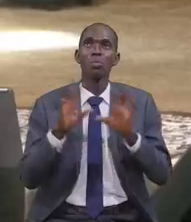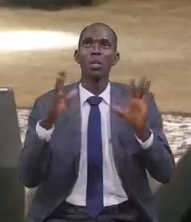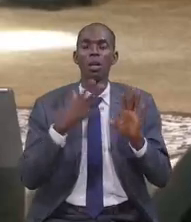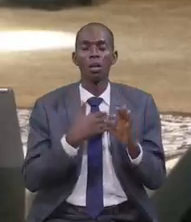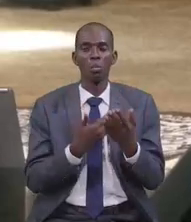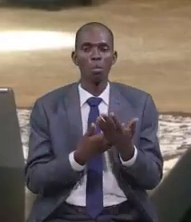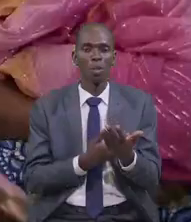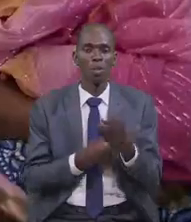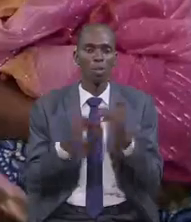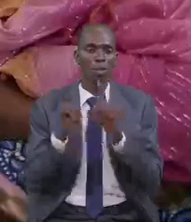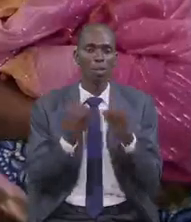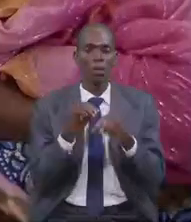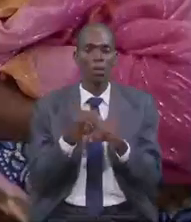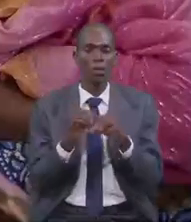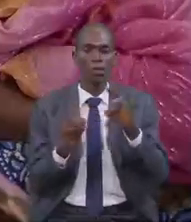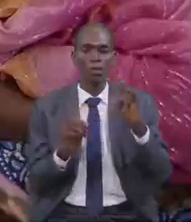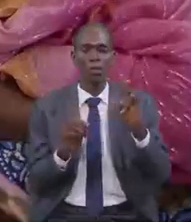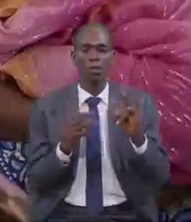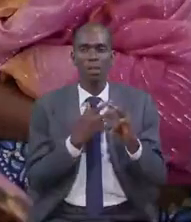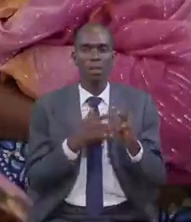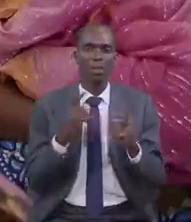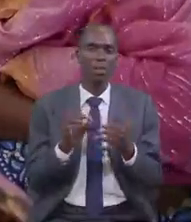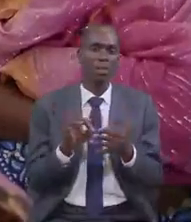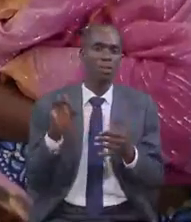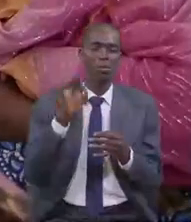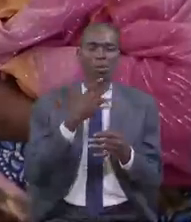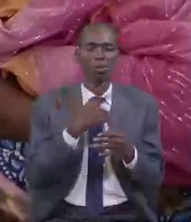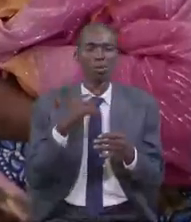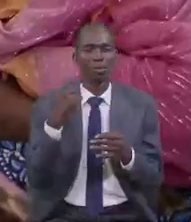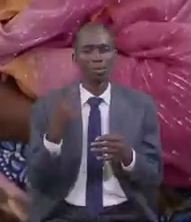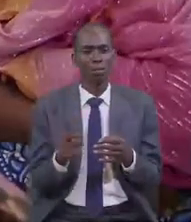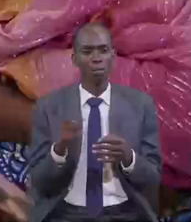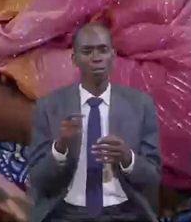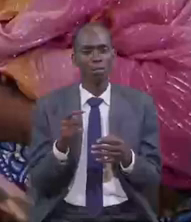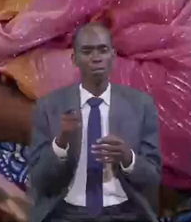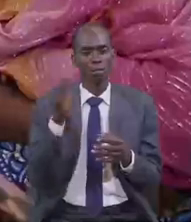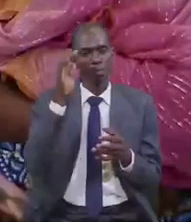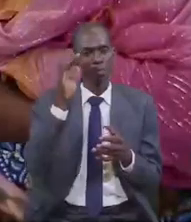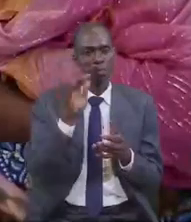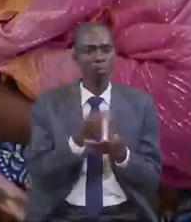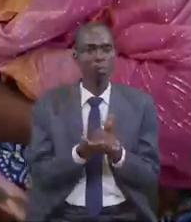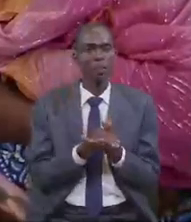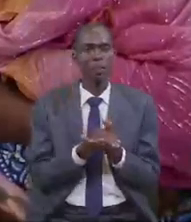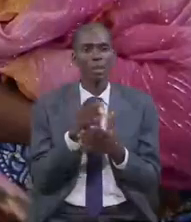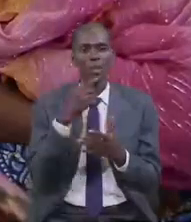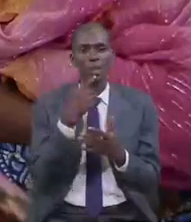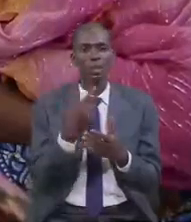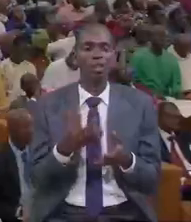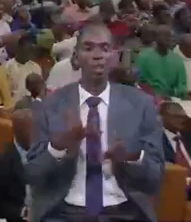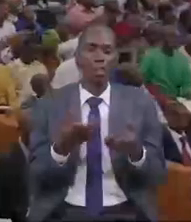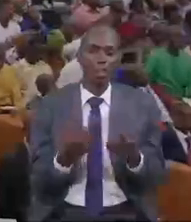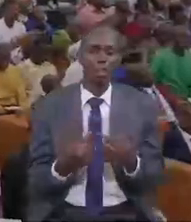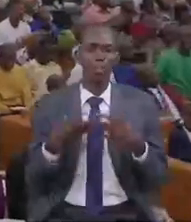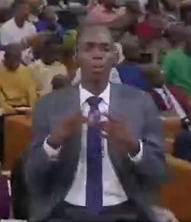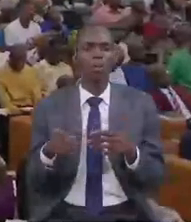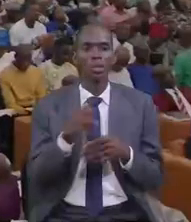Et l'esprit et l'épouse disent, viens. Et que celui qui entend dise, viens. Et que celui